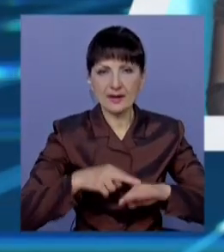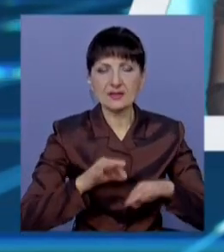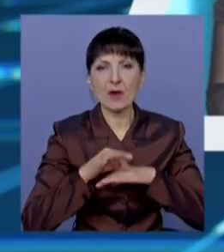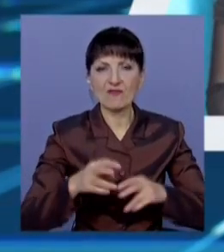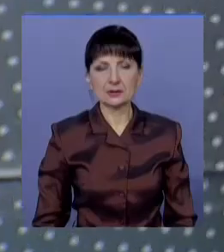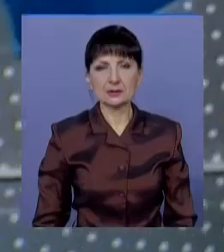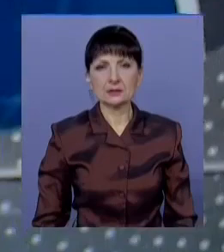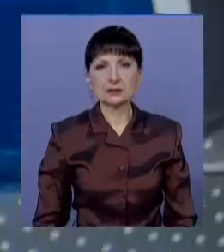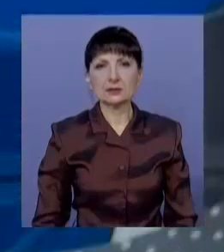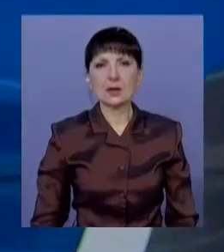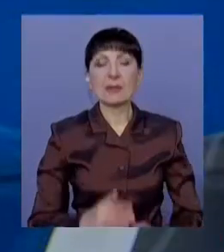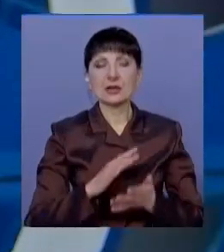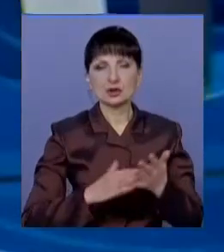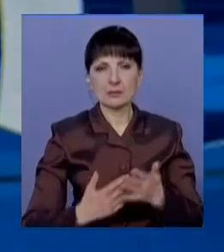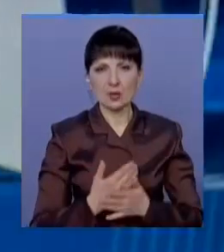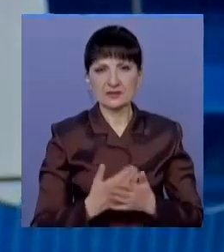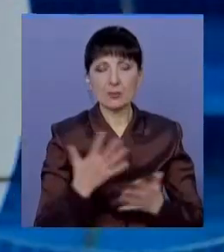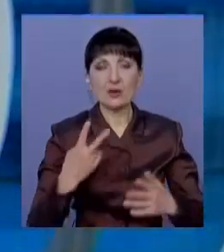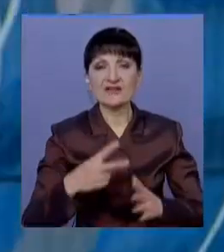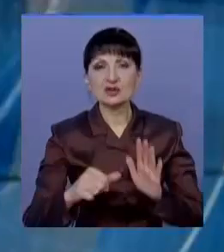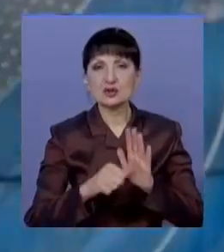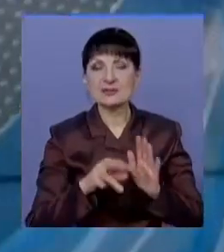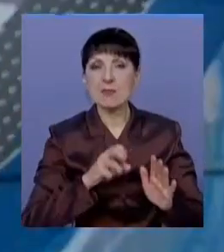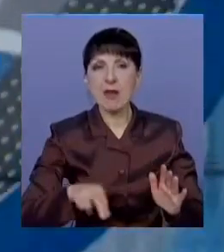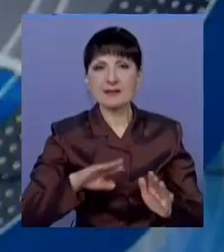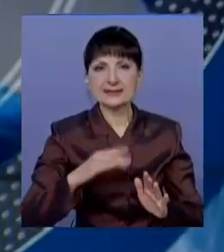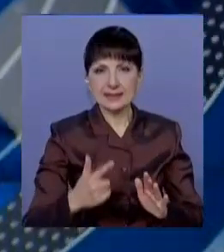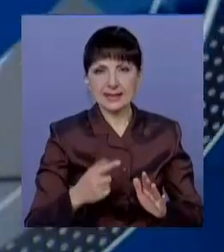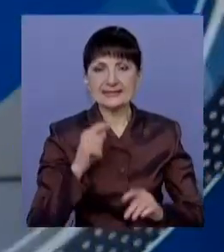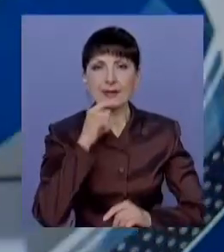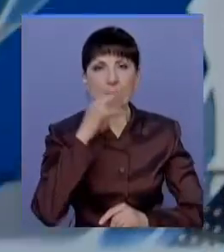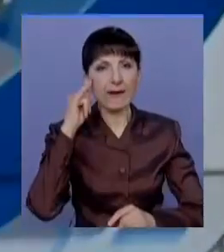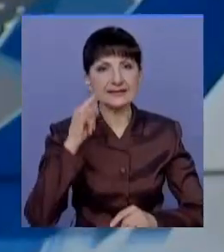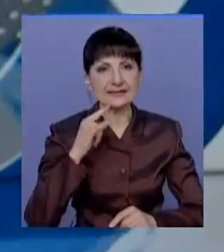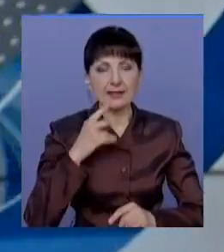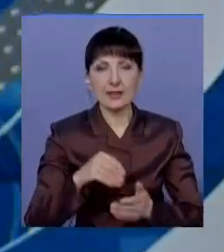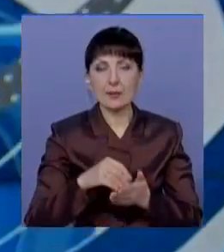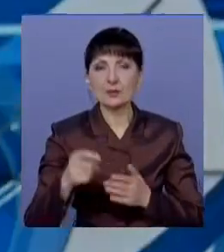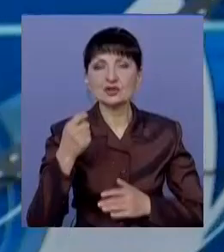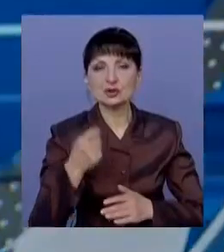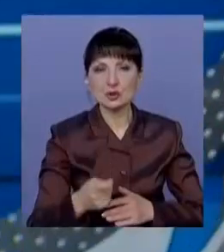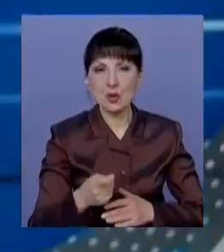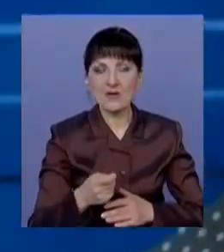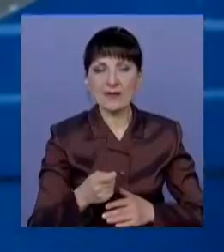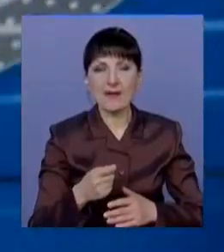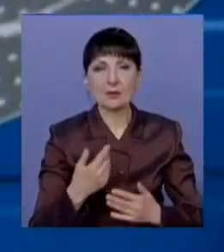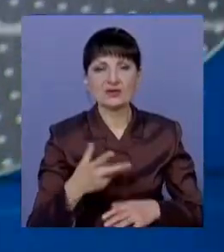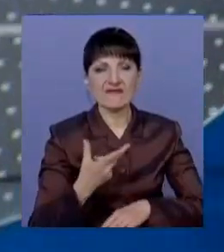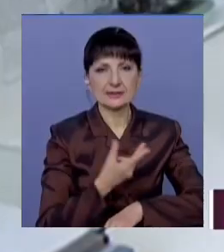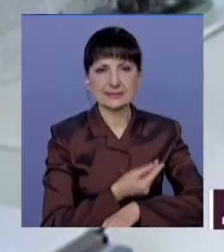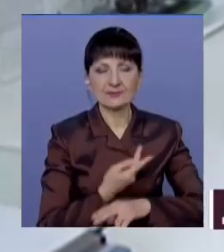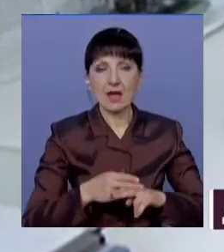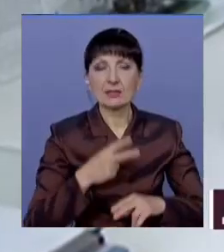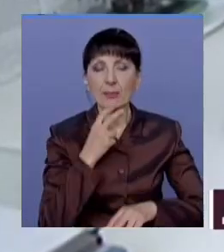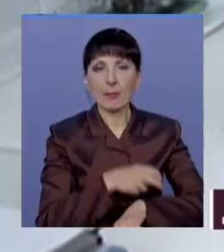расследование. Более 26 миллиардов тенге сэкономил Казахстан на покупке дешевой неоригинальной вакцины. На этот препарат,